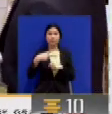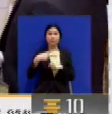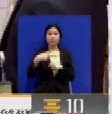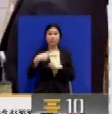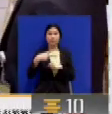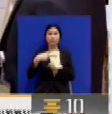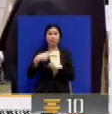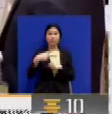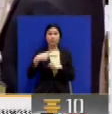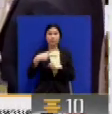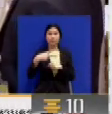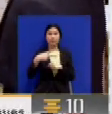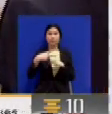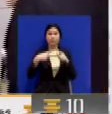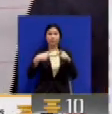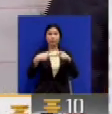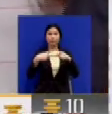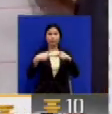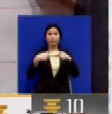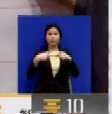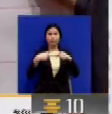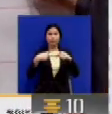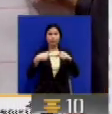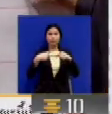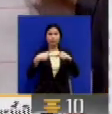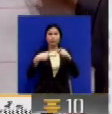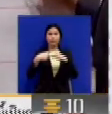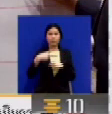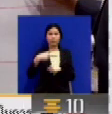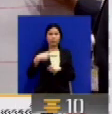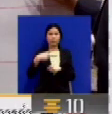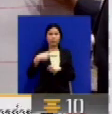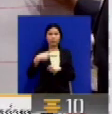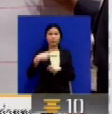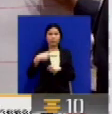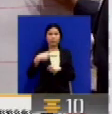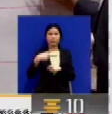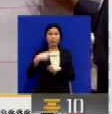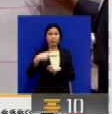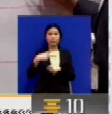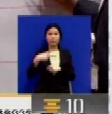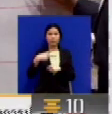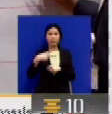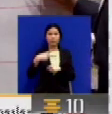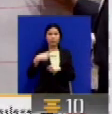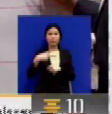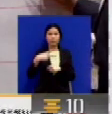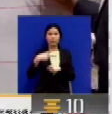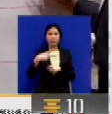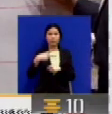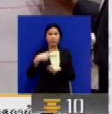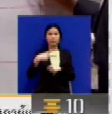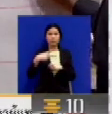ย์กับภูมิใจไทยจะต้องแบ็คพรรคหามลุงนะแต่ประชาธิปัตย์ก็ยังยืดบอกให้คุณชวนเป็นประธานสภากรแล้วค่อยม